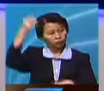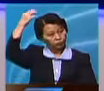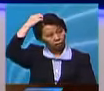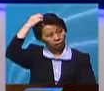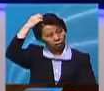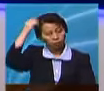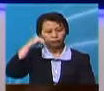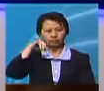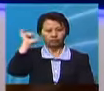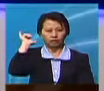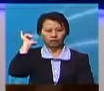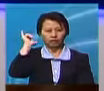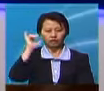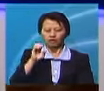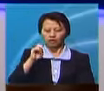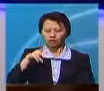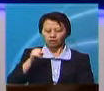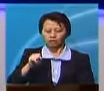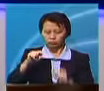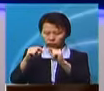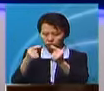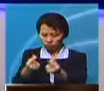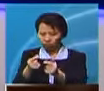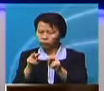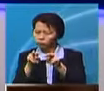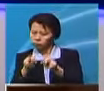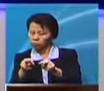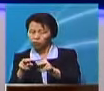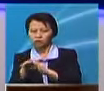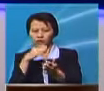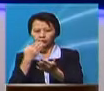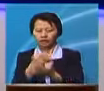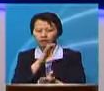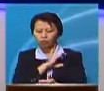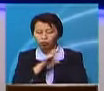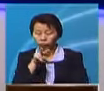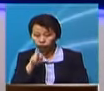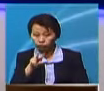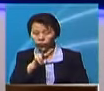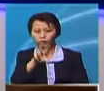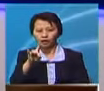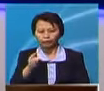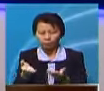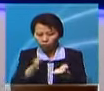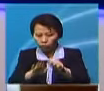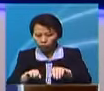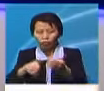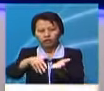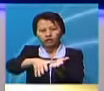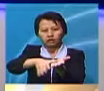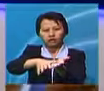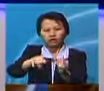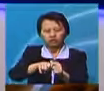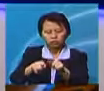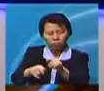Selangor semalam. Modus operandi sindiket terbabit dikesan sebaik polis menemui 28 bungkusan dadah